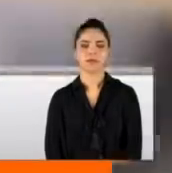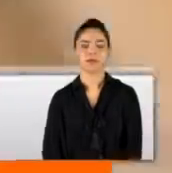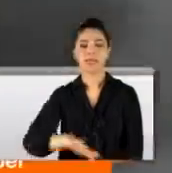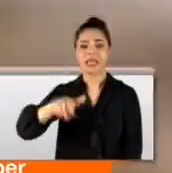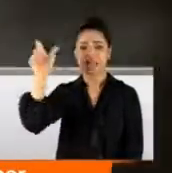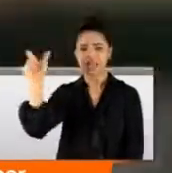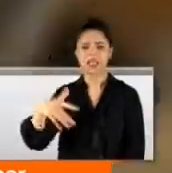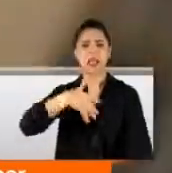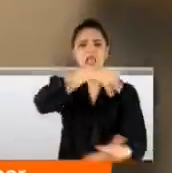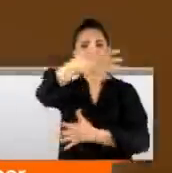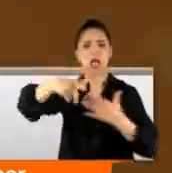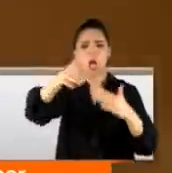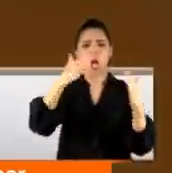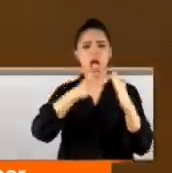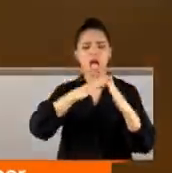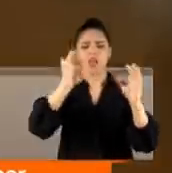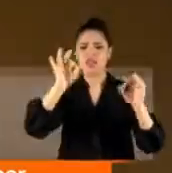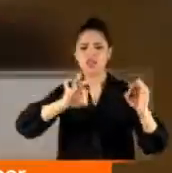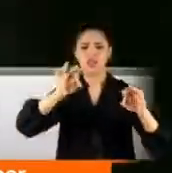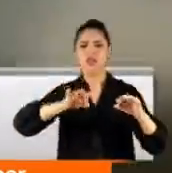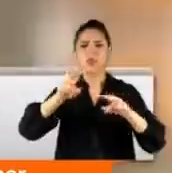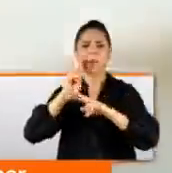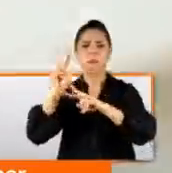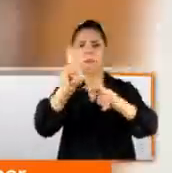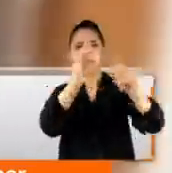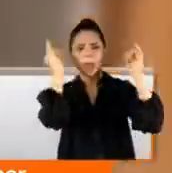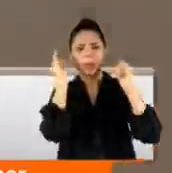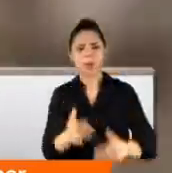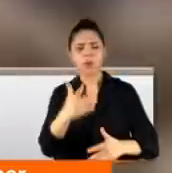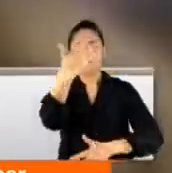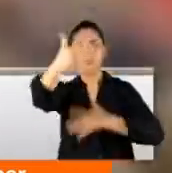Hırsızın talan ettiği o evden geriye ise işte bu manzara kaldı.